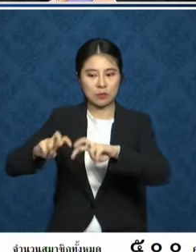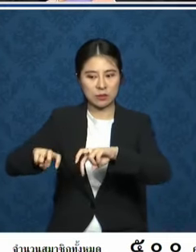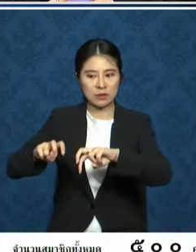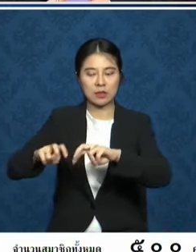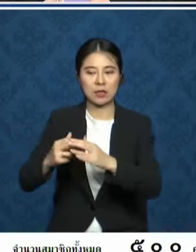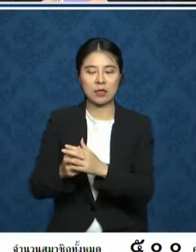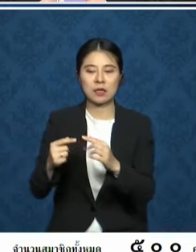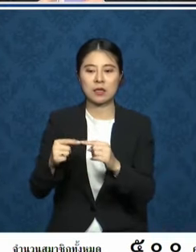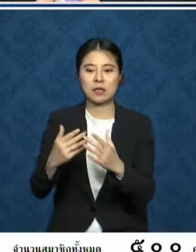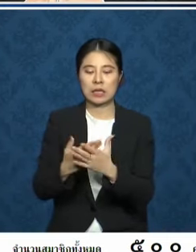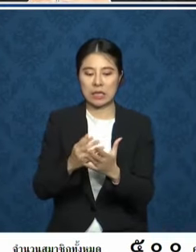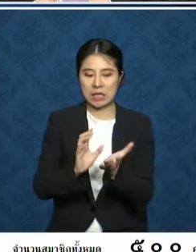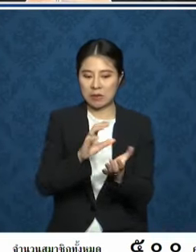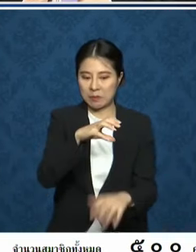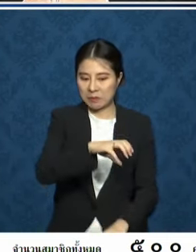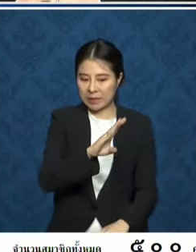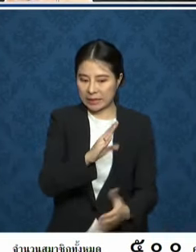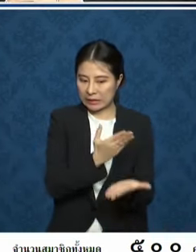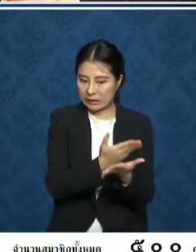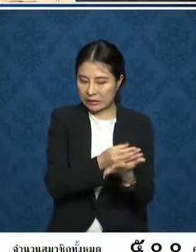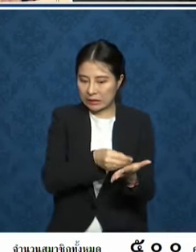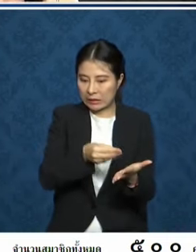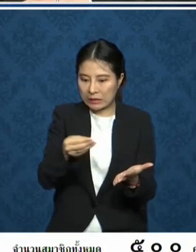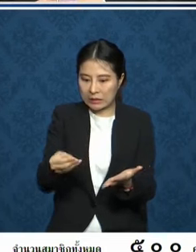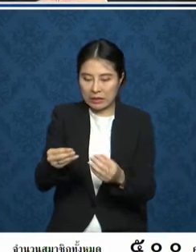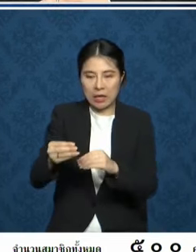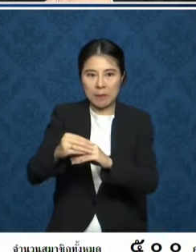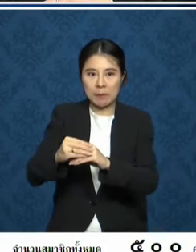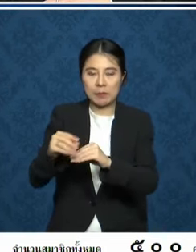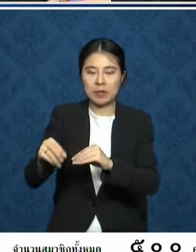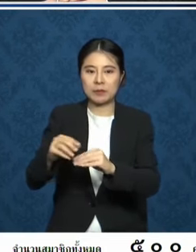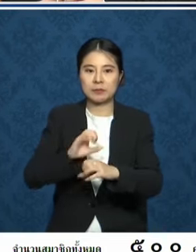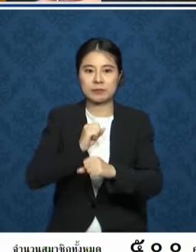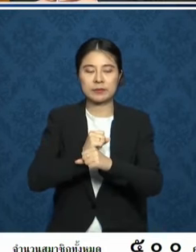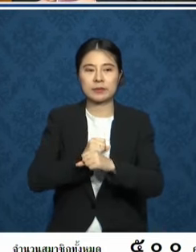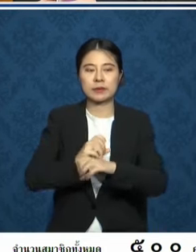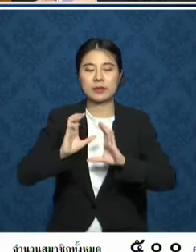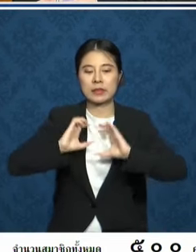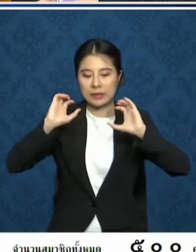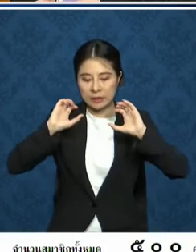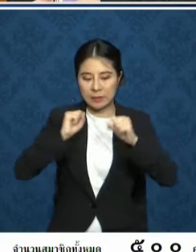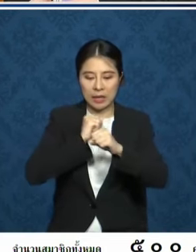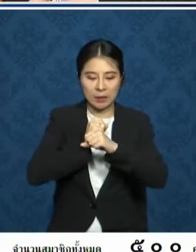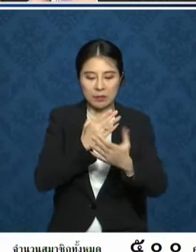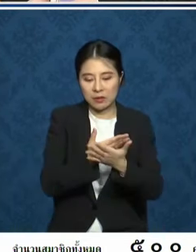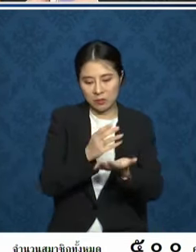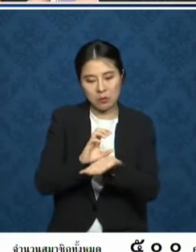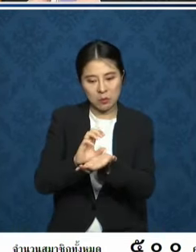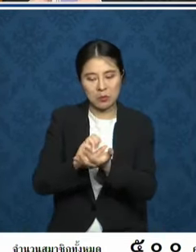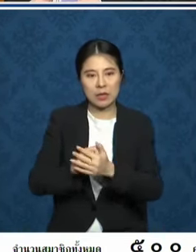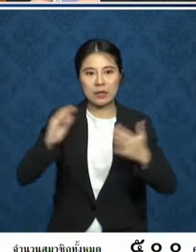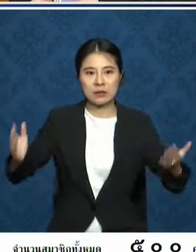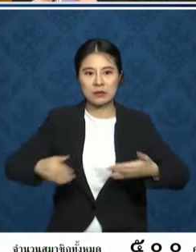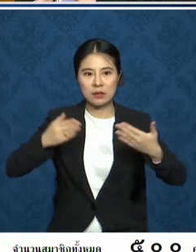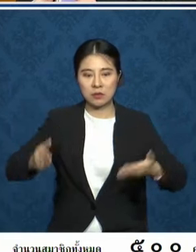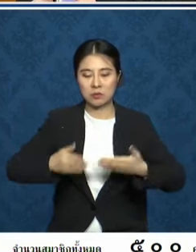คอกชนให้ลงทุนในกจกรรมเสริมที่ภาคลดไดลงทุนไปแล้วโดยผักดนให้เก